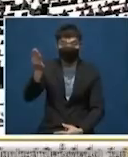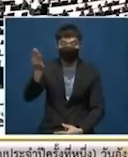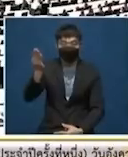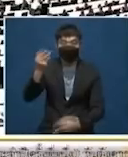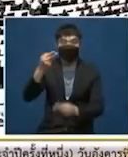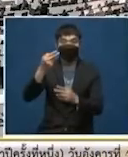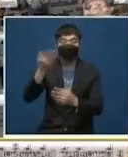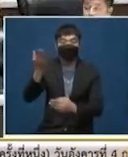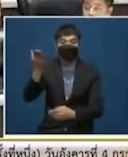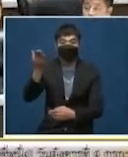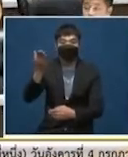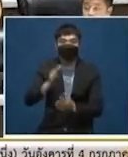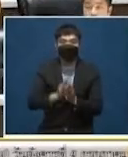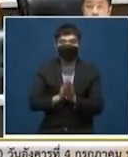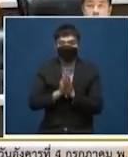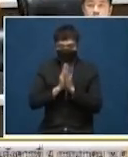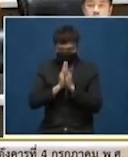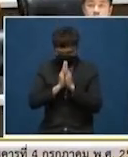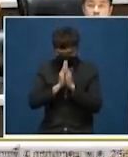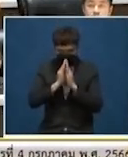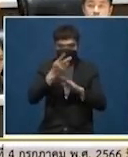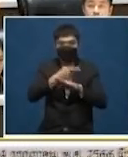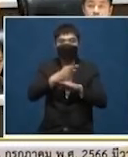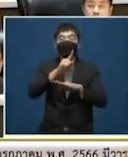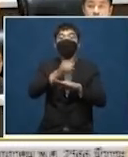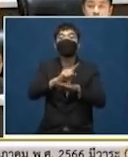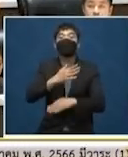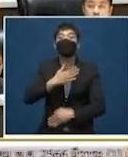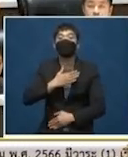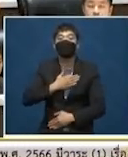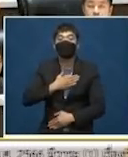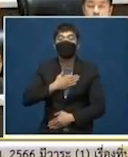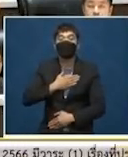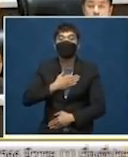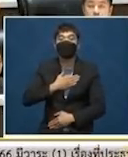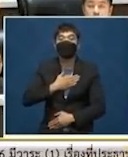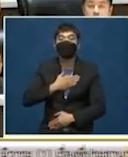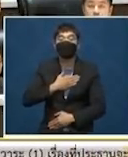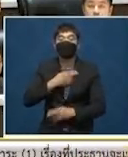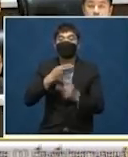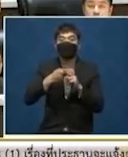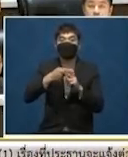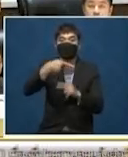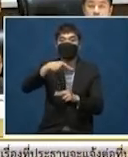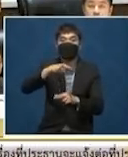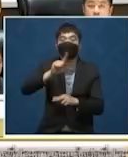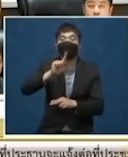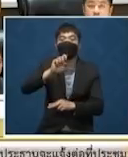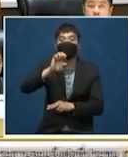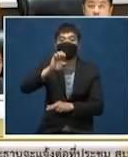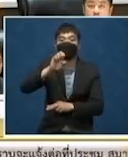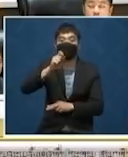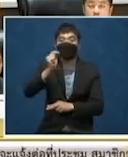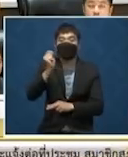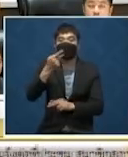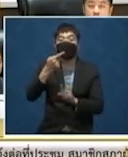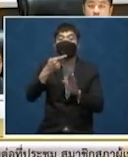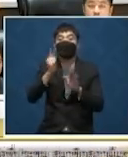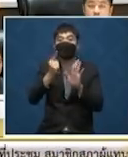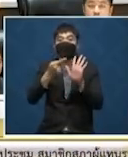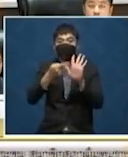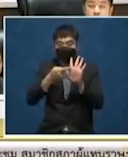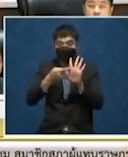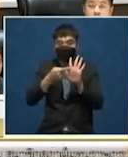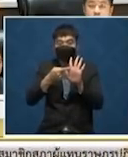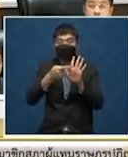ว่าเป็นเอกฉันท์นะคะไม่มีแคนดิเดตคนใดนะคะมาแข่งกับคุณวันนอนเลยนะแล้วสุดท้ายก็ได้เป็นประธานสภา